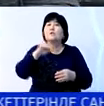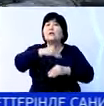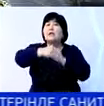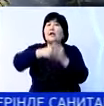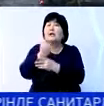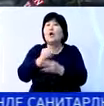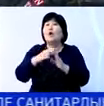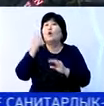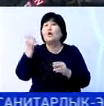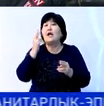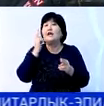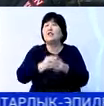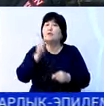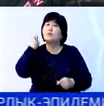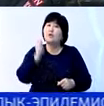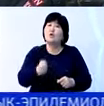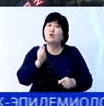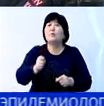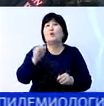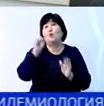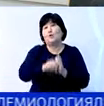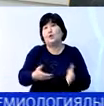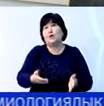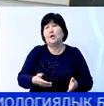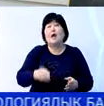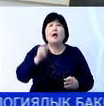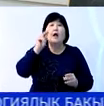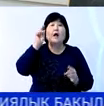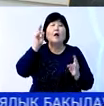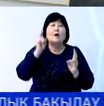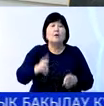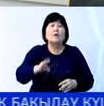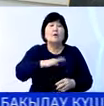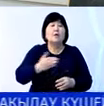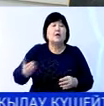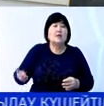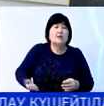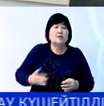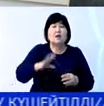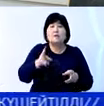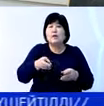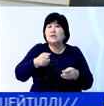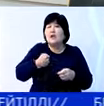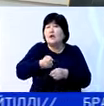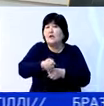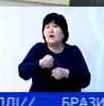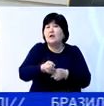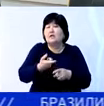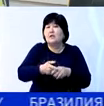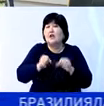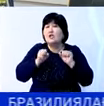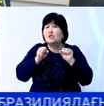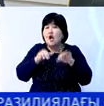үйдің қожайынын темірмен ұрып өлтірген. Жәбірленушінің өмірі мен денсаулығына тікелей қауіпті күш қолдану қатерін төндірумен ұласқан шабуыл